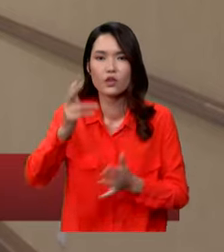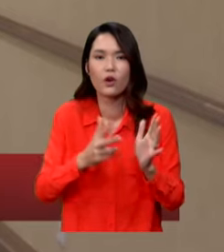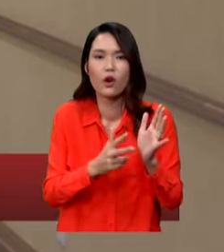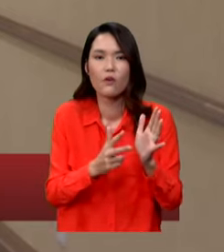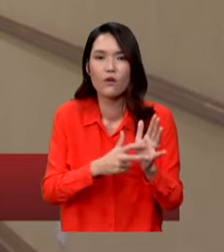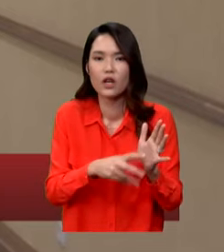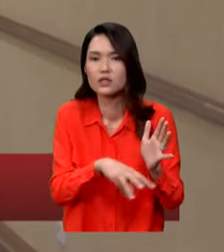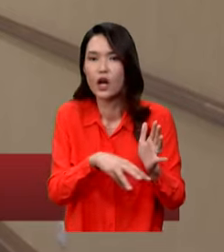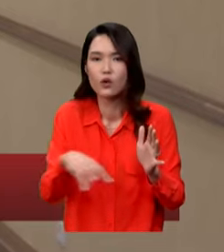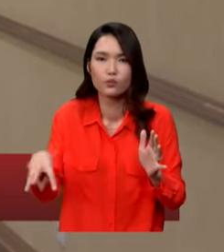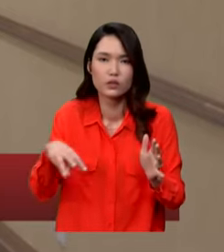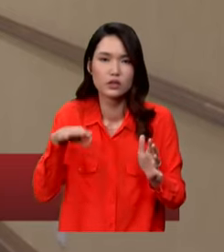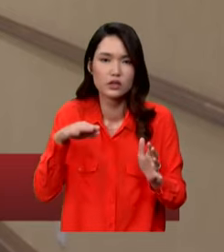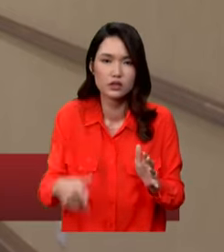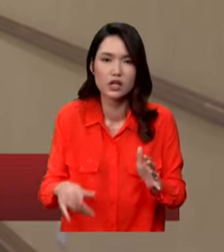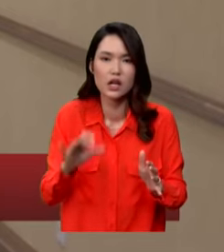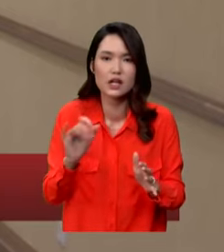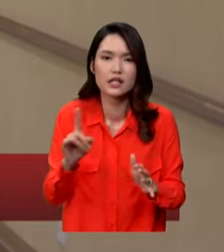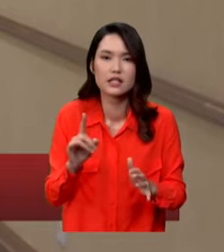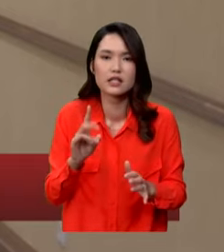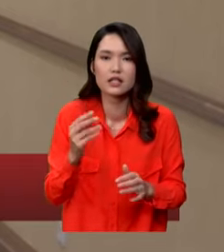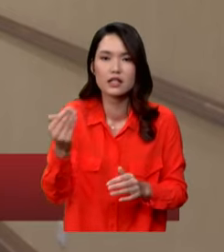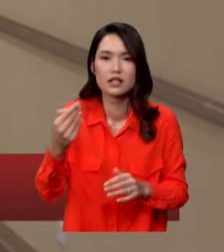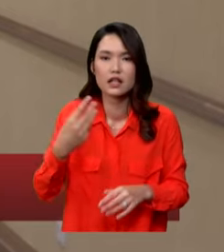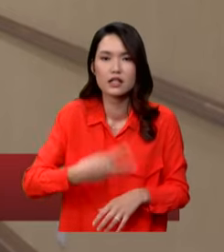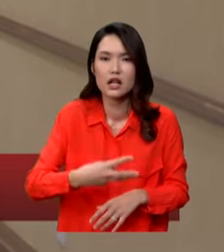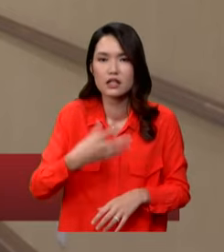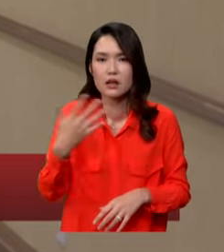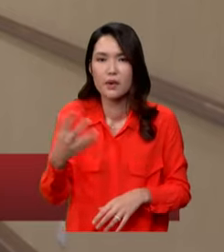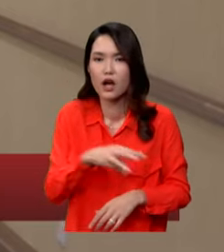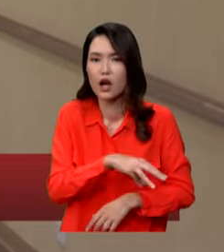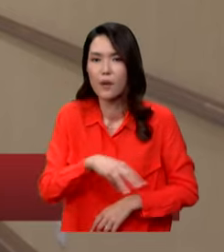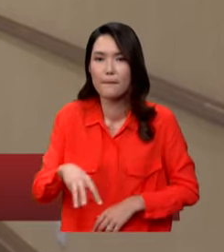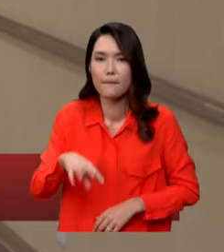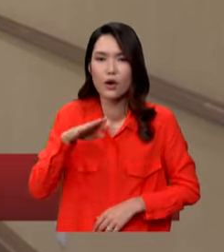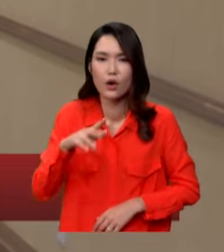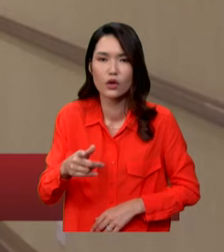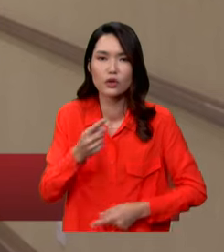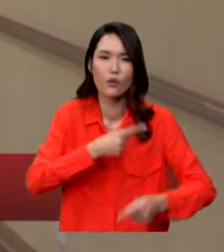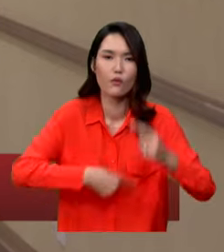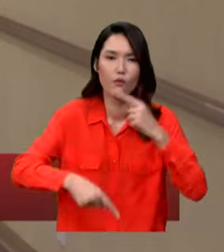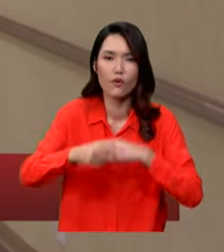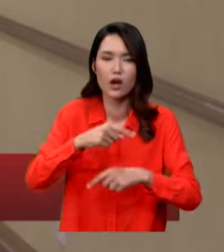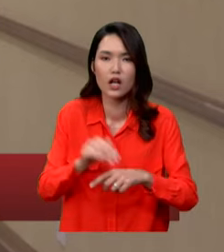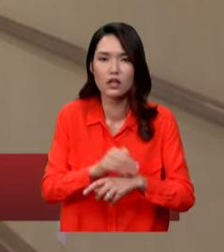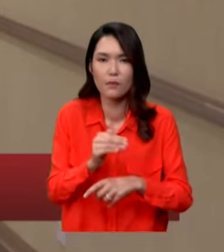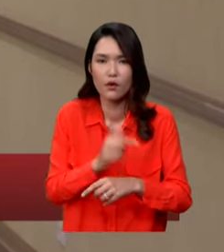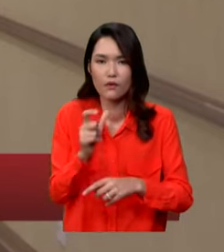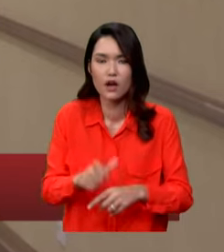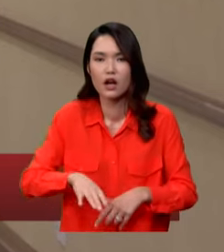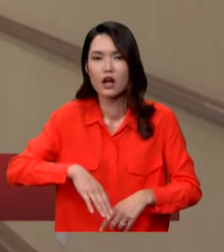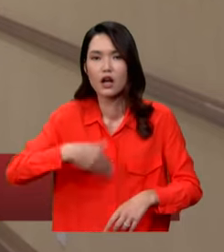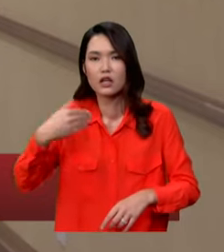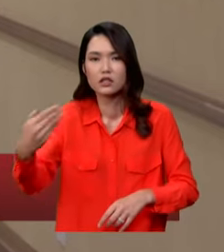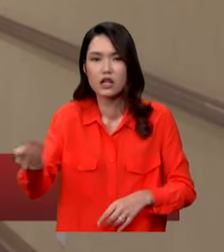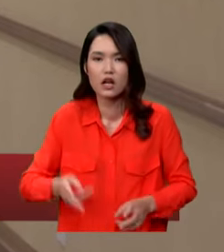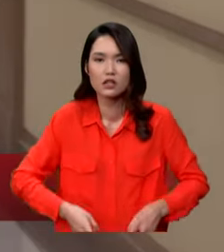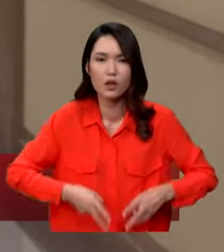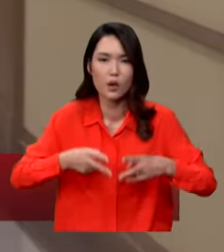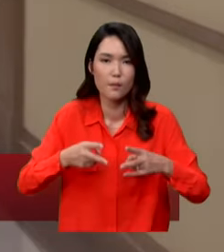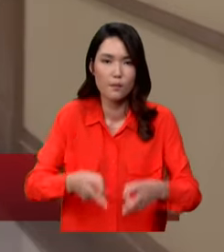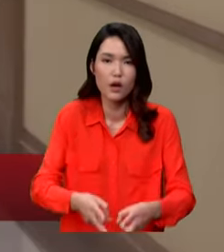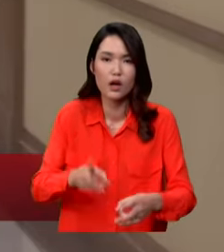миллионов тенге. Из них 35 миллионов тенге возвращены добровольно со стороны